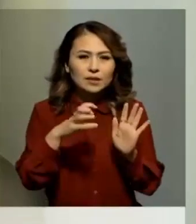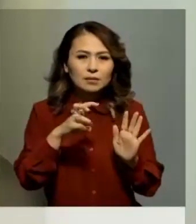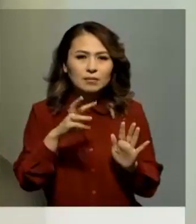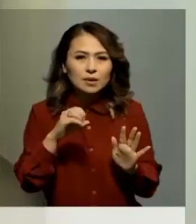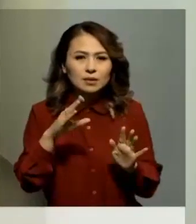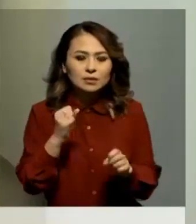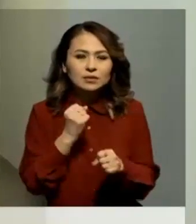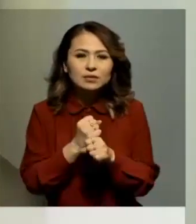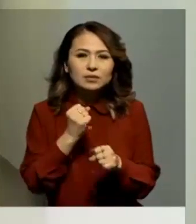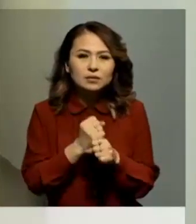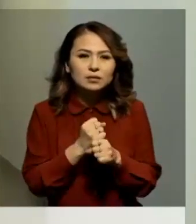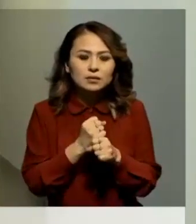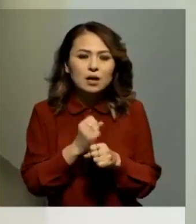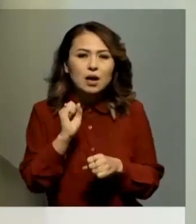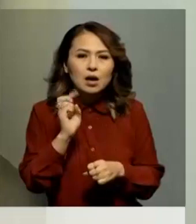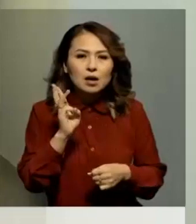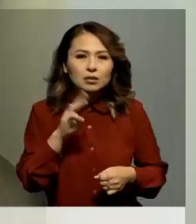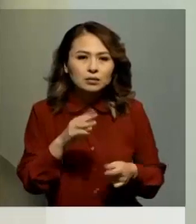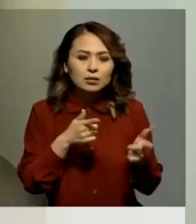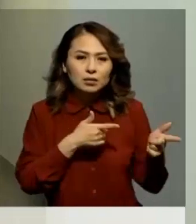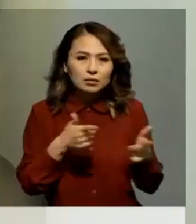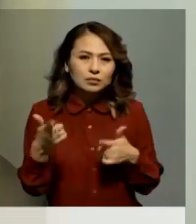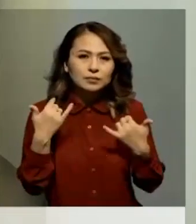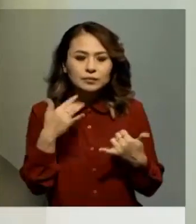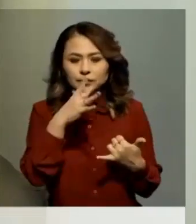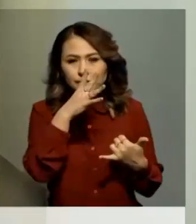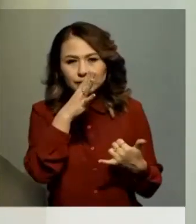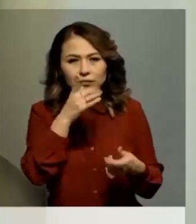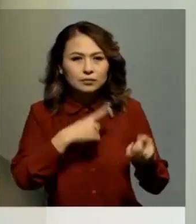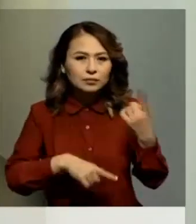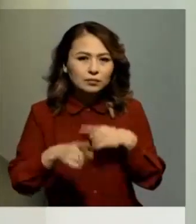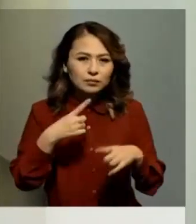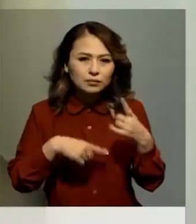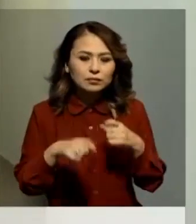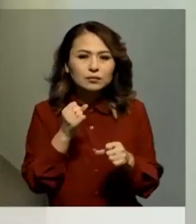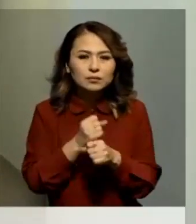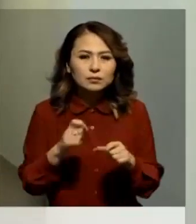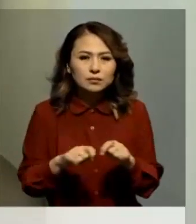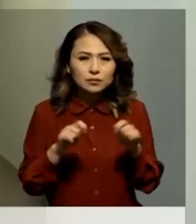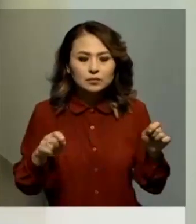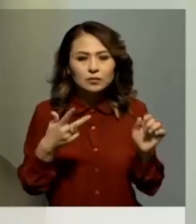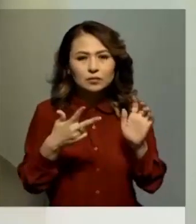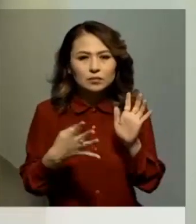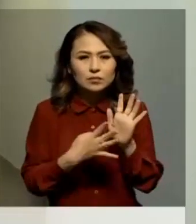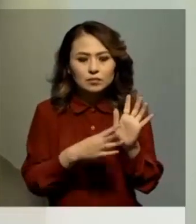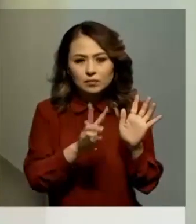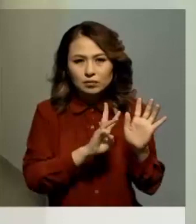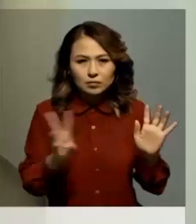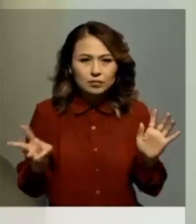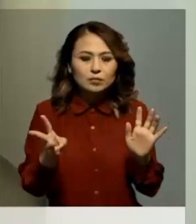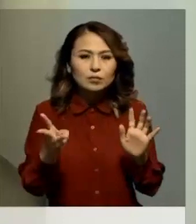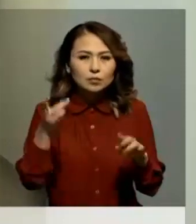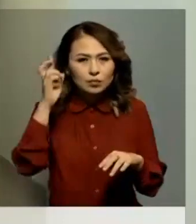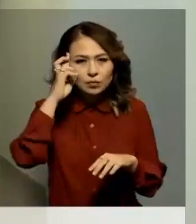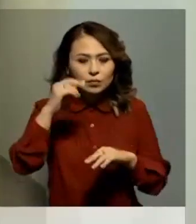құжаттама әзірлеп, дефекті акт әзірлеп, қазір таңда оны қайтадан құрылымдау үшін 39 миллион теңге бюджетке